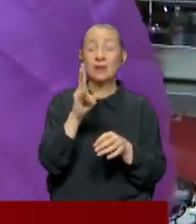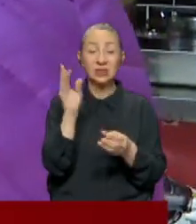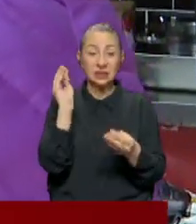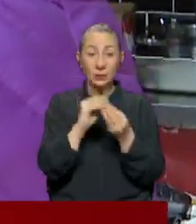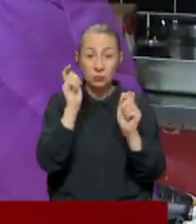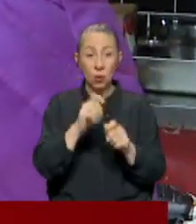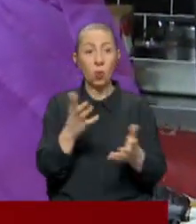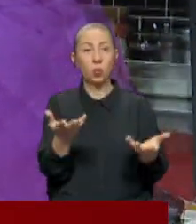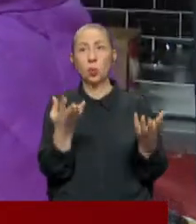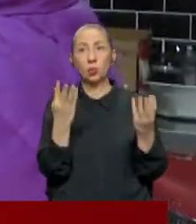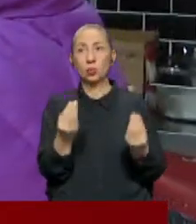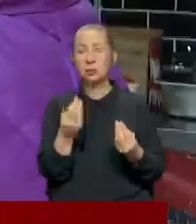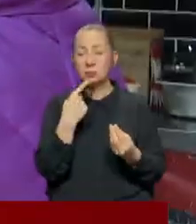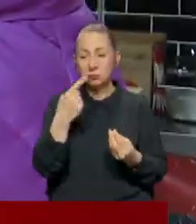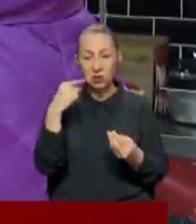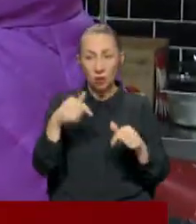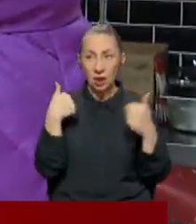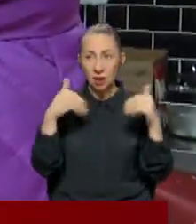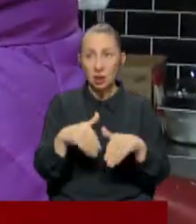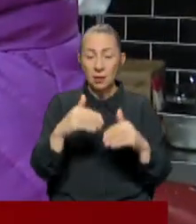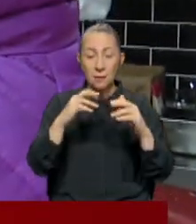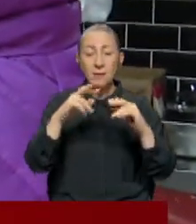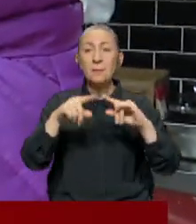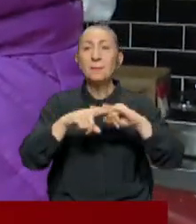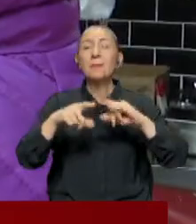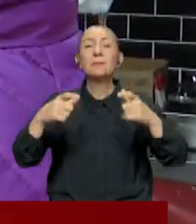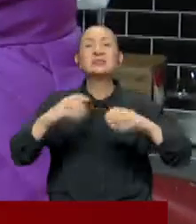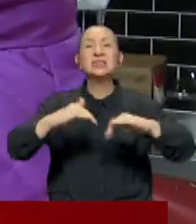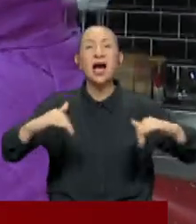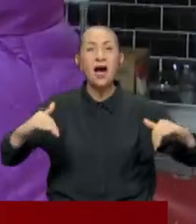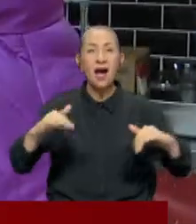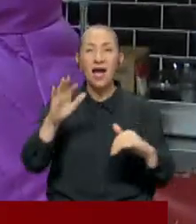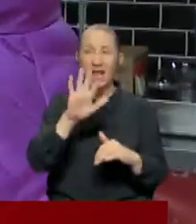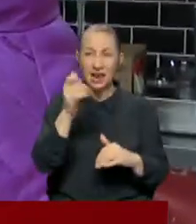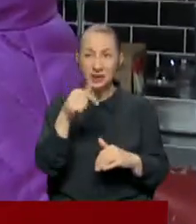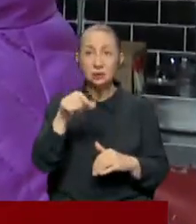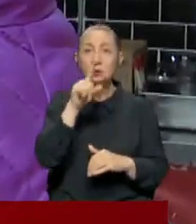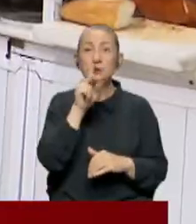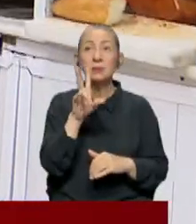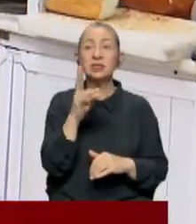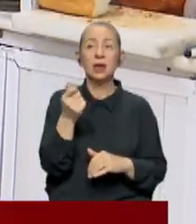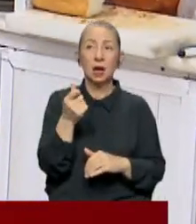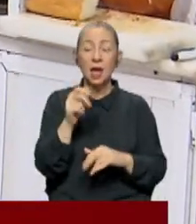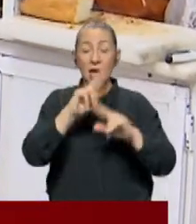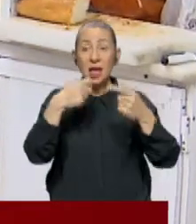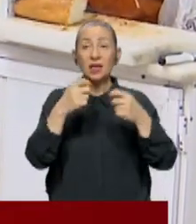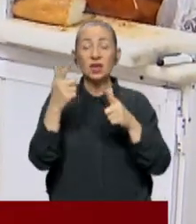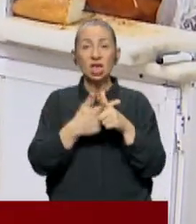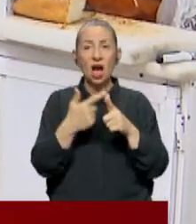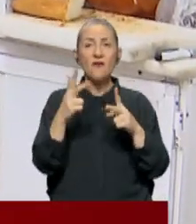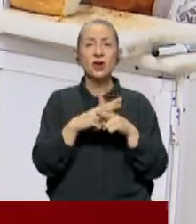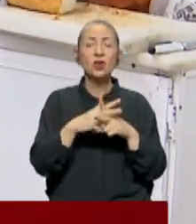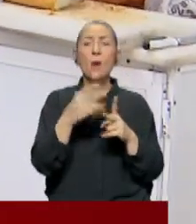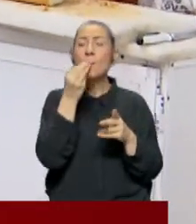zam yapınca millet dedi ki ooo ne oldu? Geçen sene buraya geldiğimde ben pizzayı 50 liraya satıyordum. Şu anda pizzanın liste fiyatı 125 lira. Esnafın kirası,